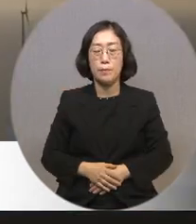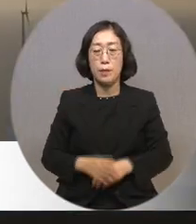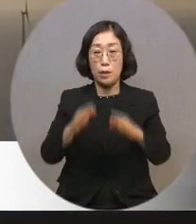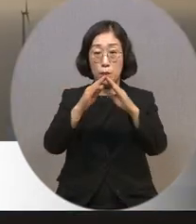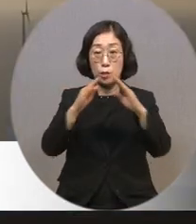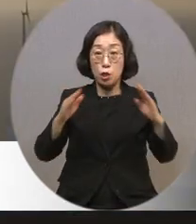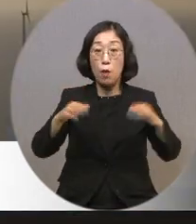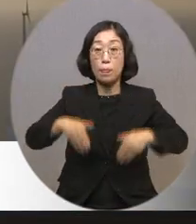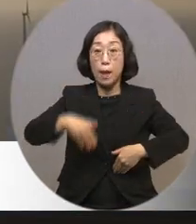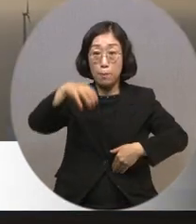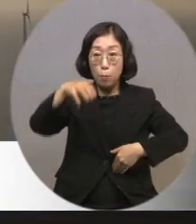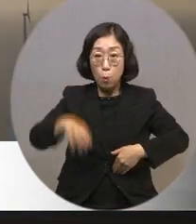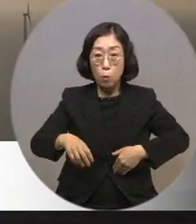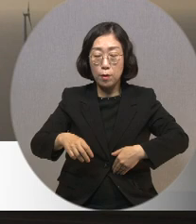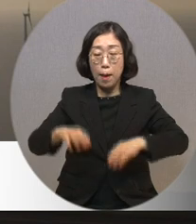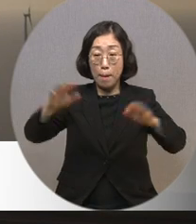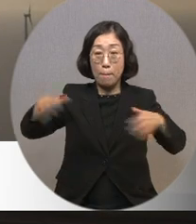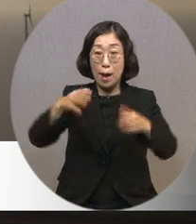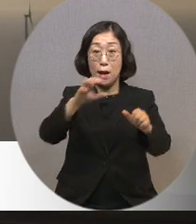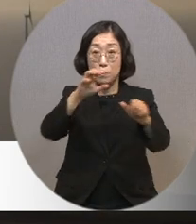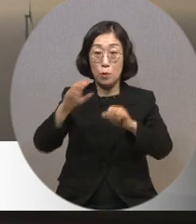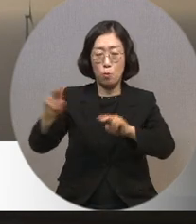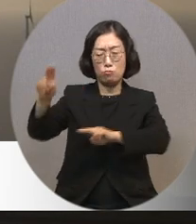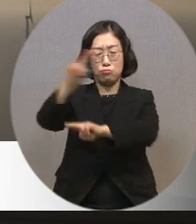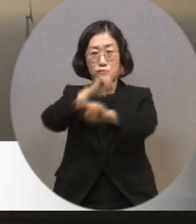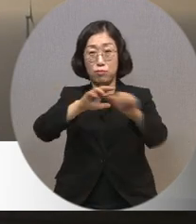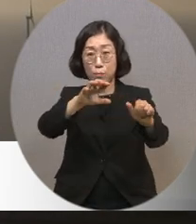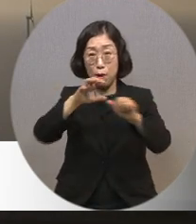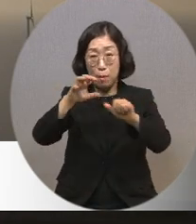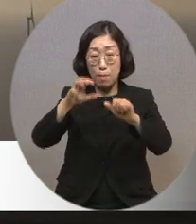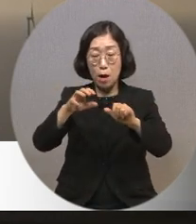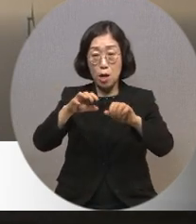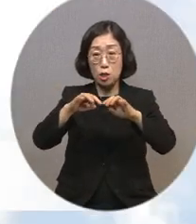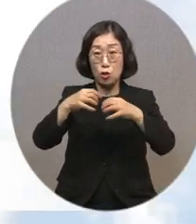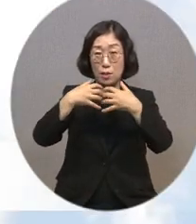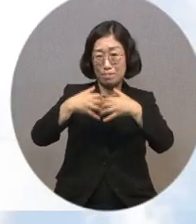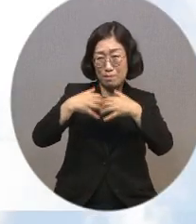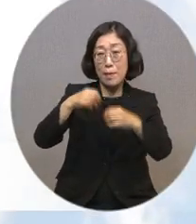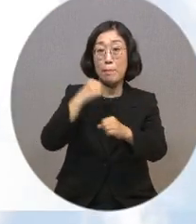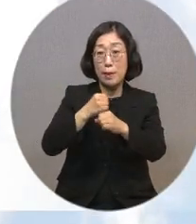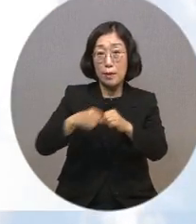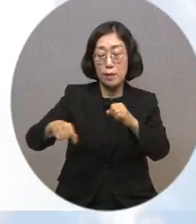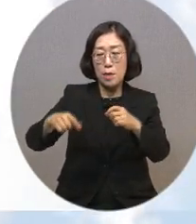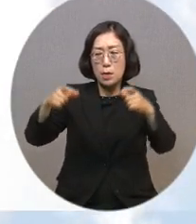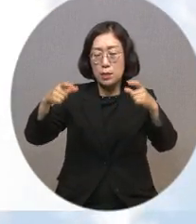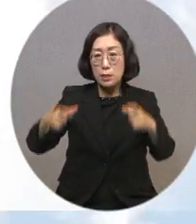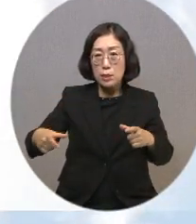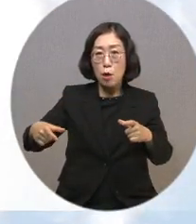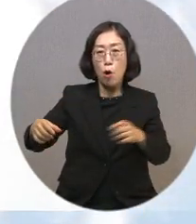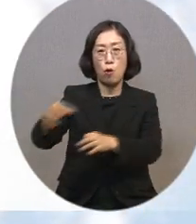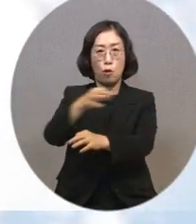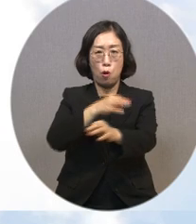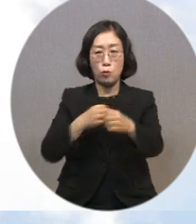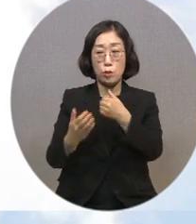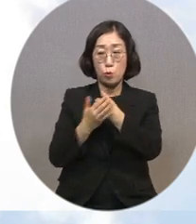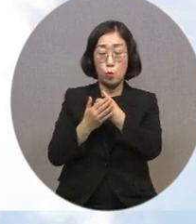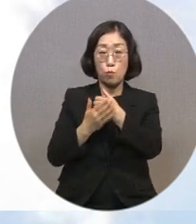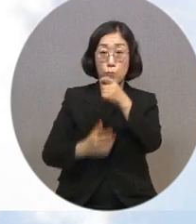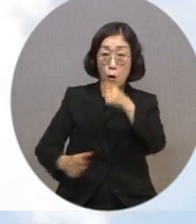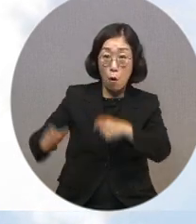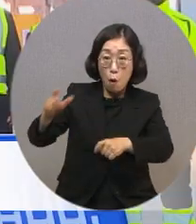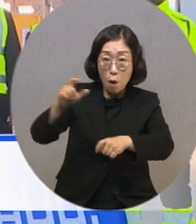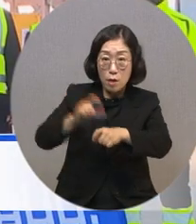전남이 우수한 풍력 자원으로 신재생에너지 선도 지역으로 거듭나 지역경제 활성화에 기여하는 것에